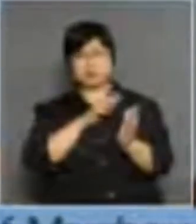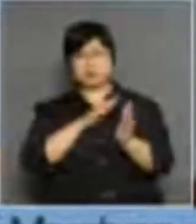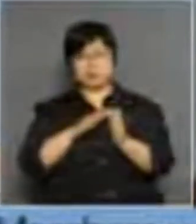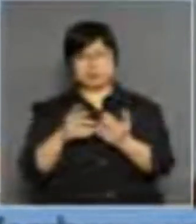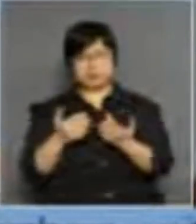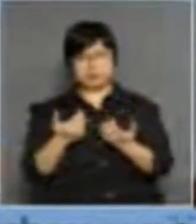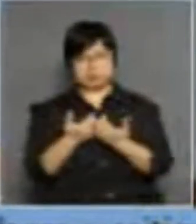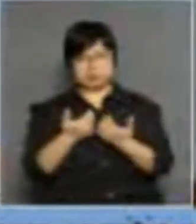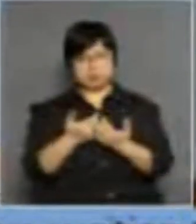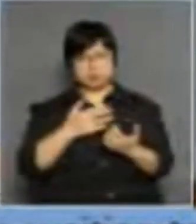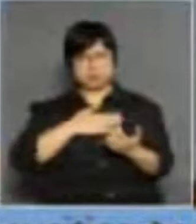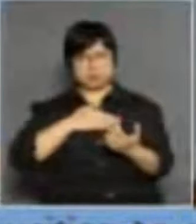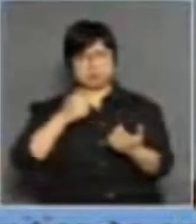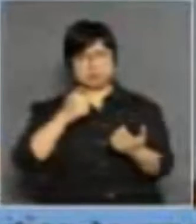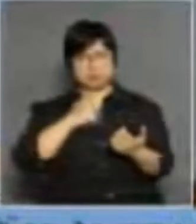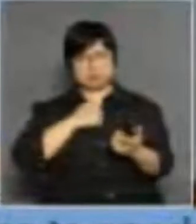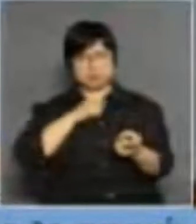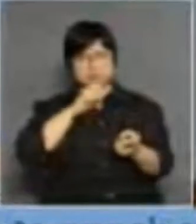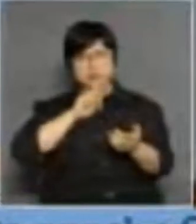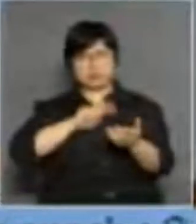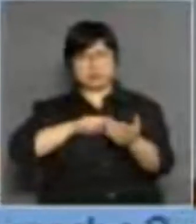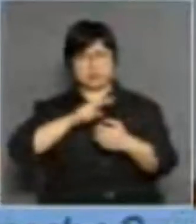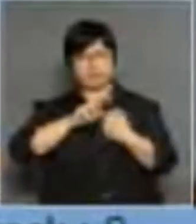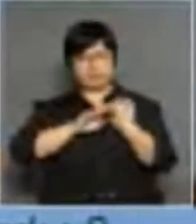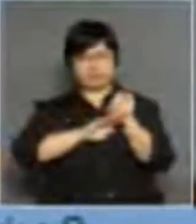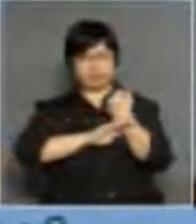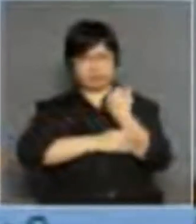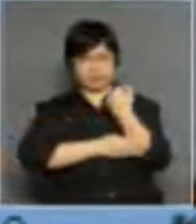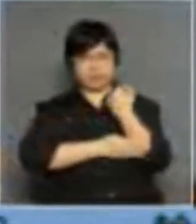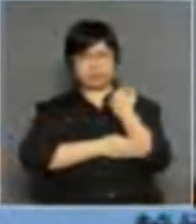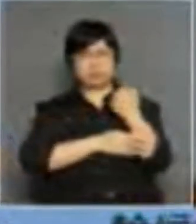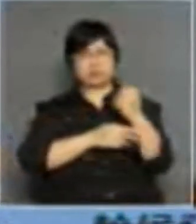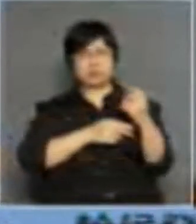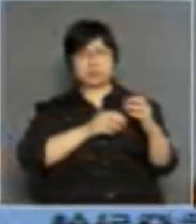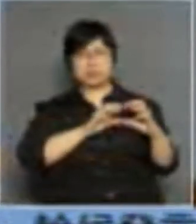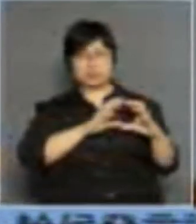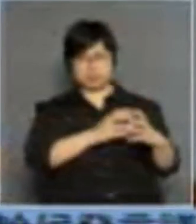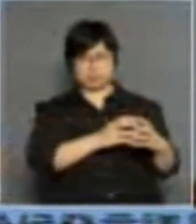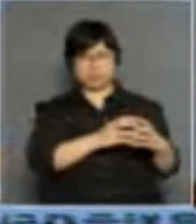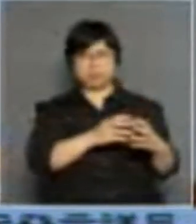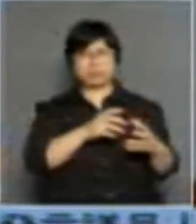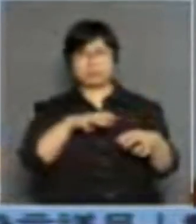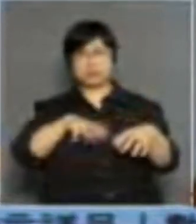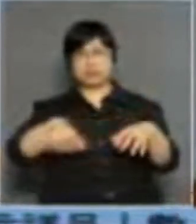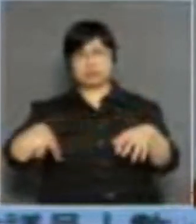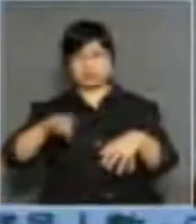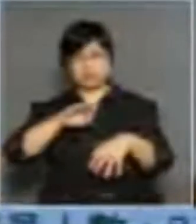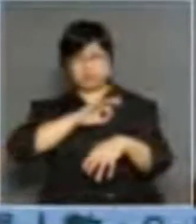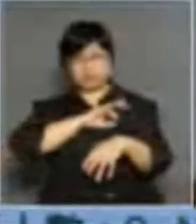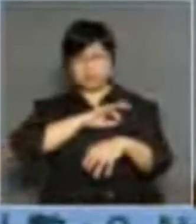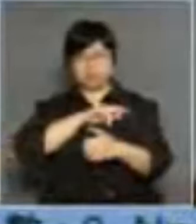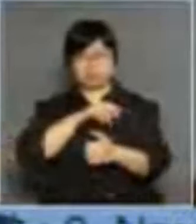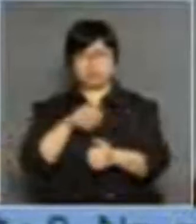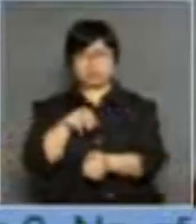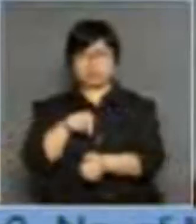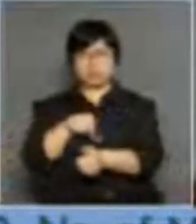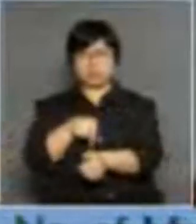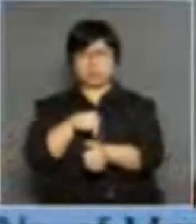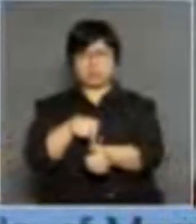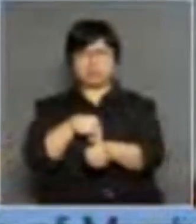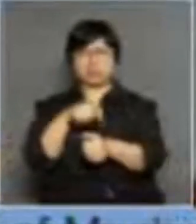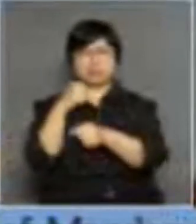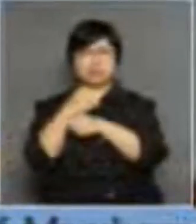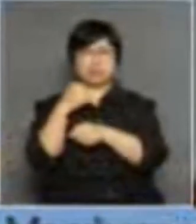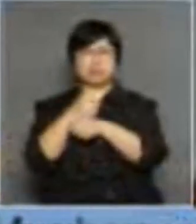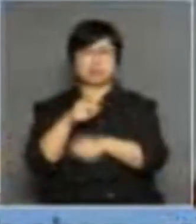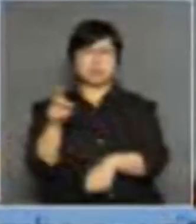候，對於立法機關以至到區議會去督促佢哋做嘅嘢，嗱，舉